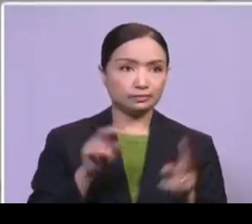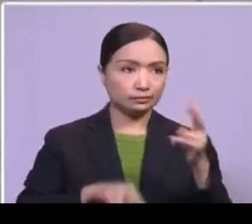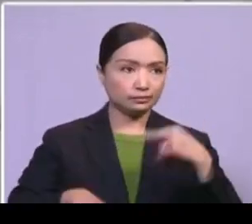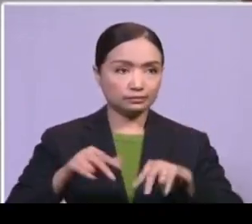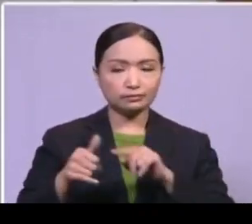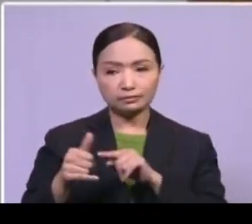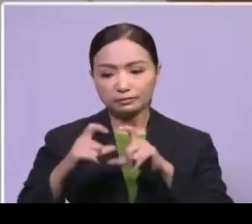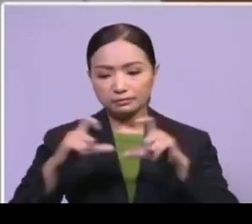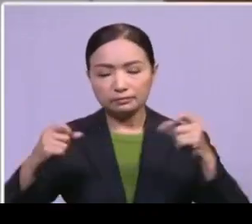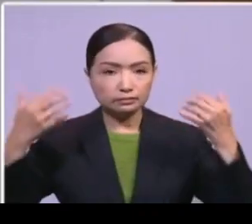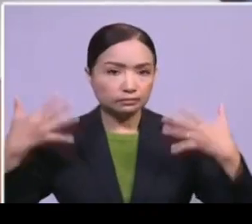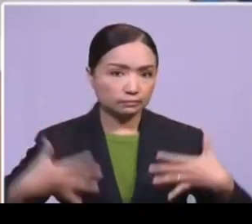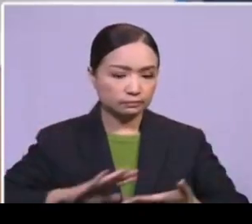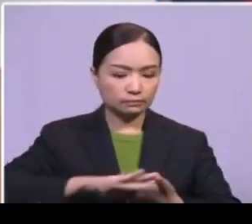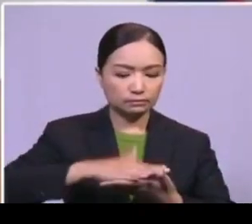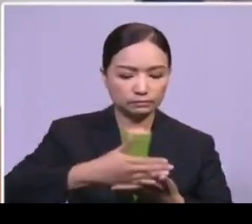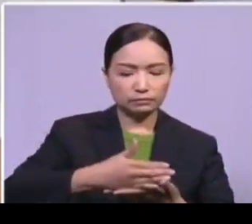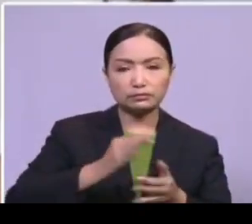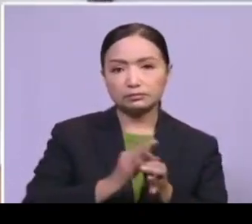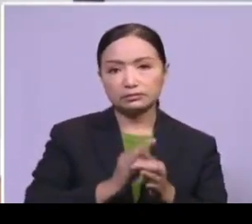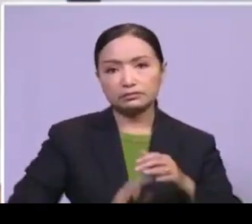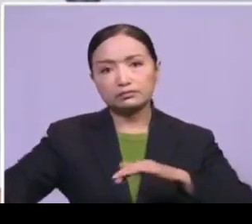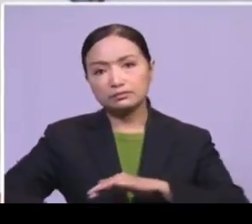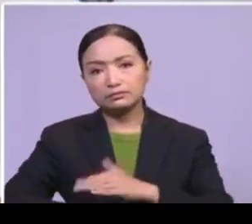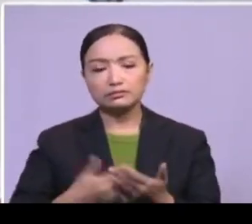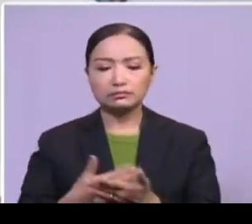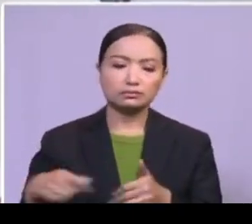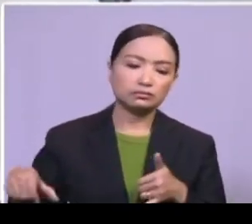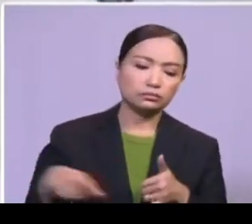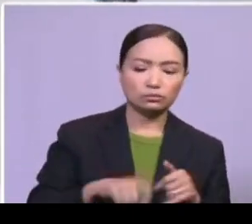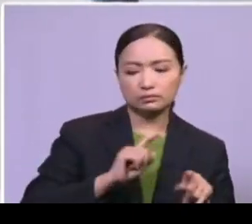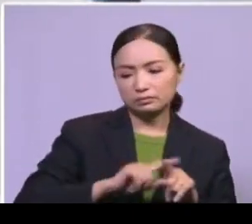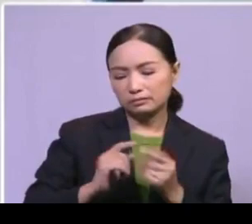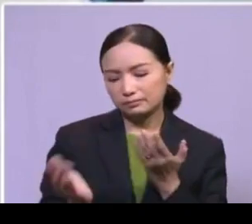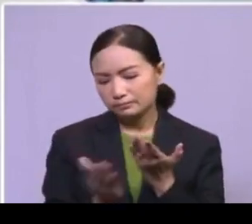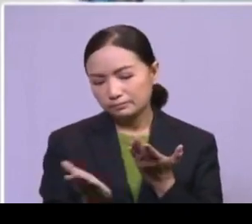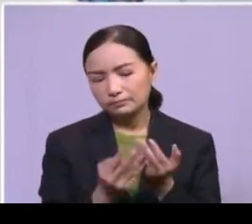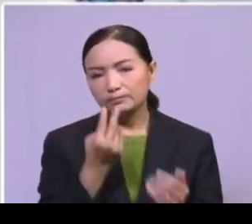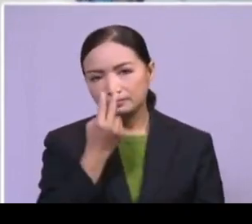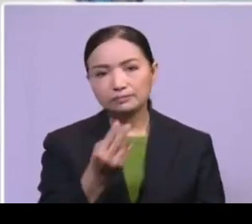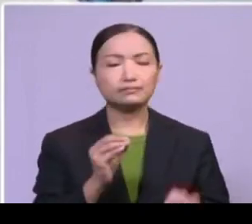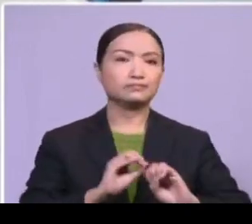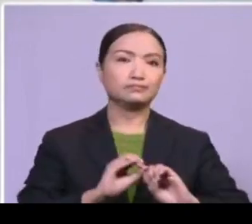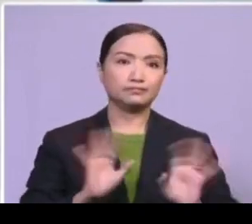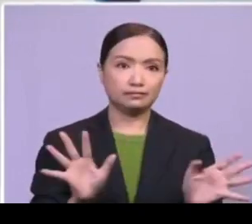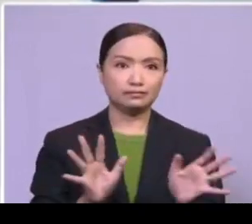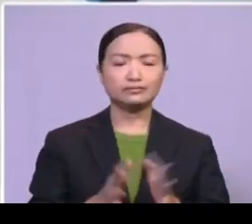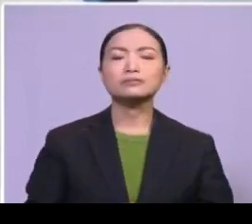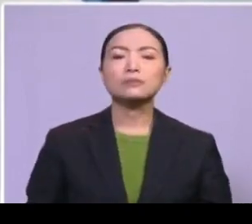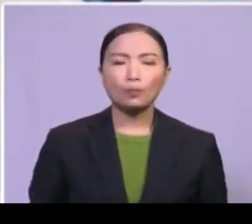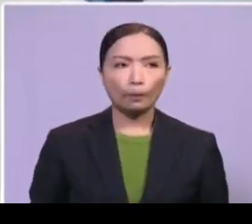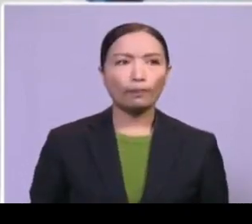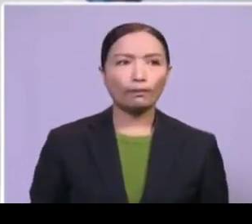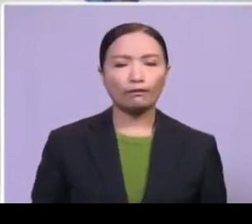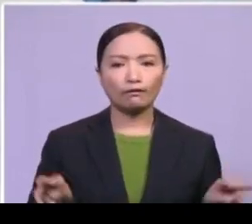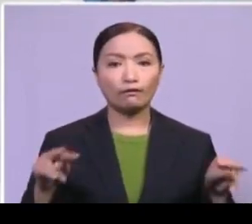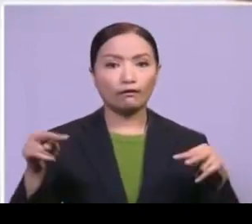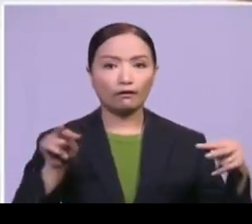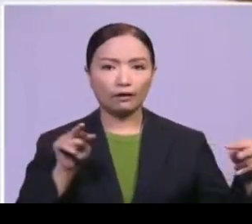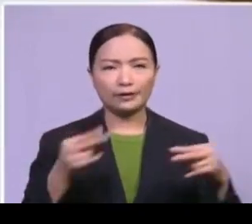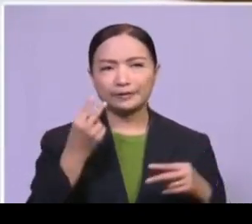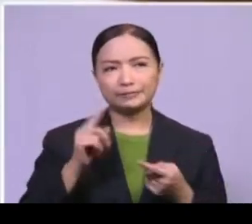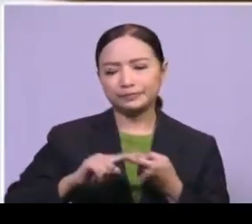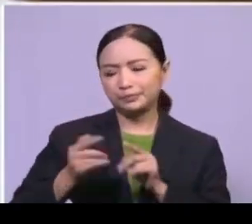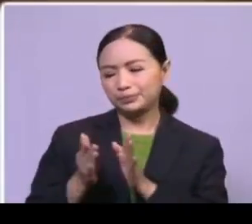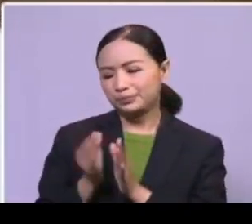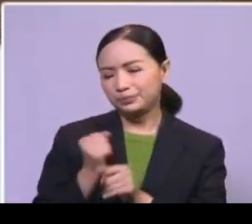ตนบัตรประชาชนสมุดบัญชีหลักฐานการโอนเงินทุกอย่างแบบเห็นอย่างชัดเจนแล้วก็มีประจักษ์พยาน2คนเป็นเพื่อน